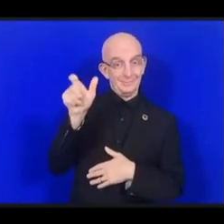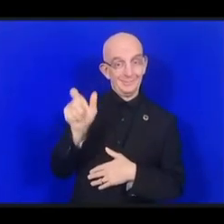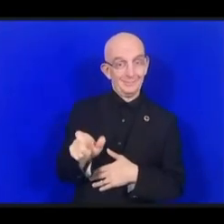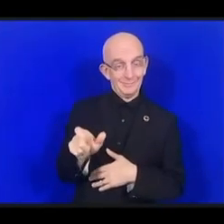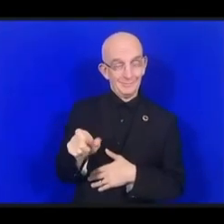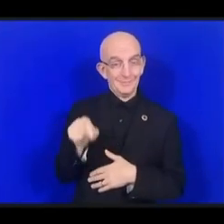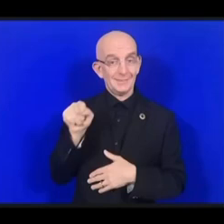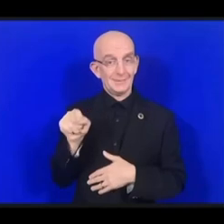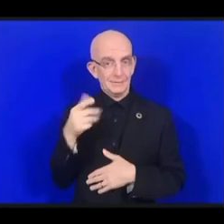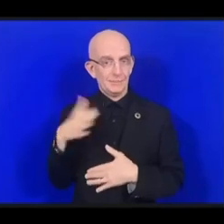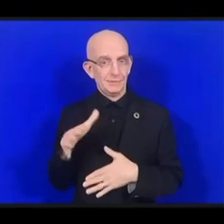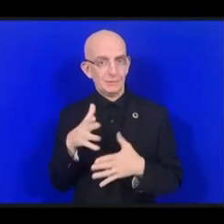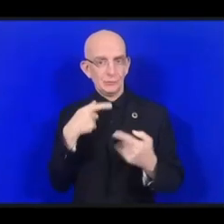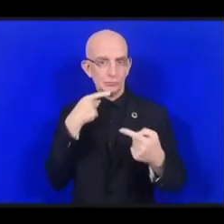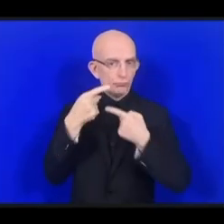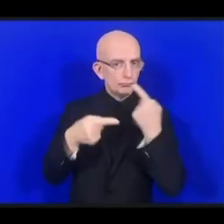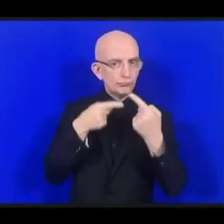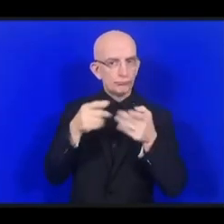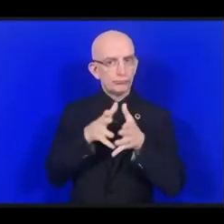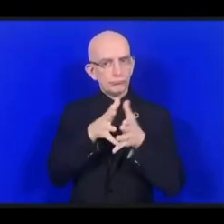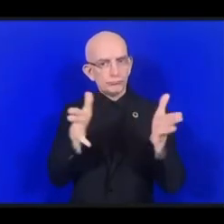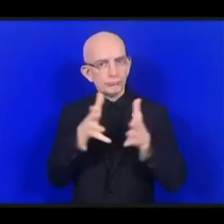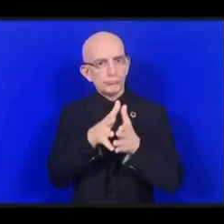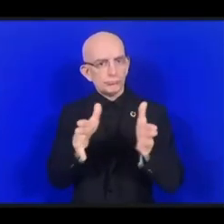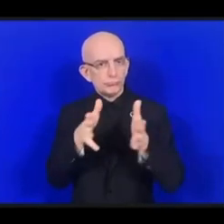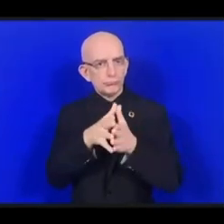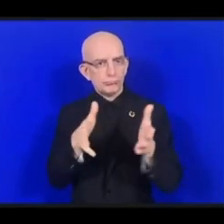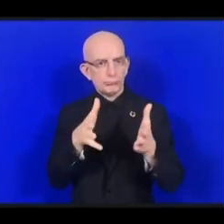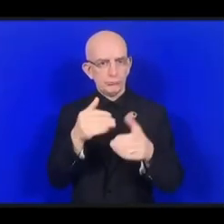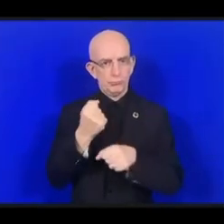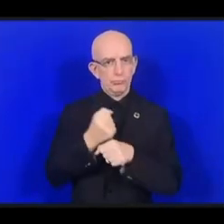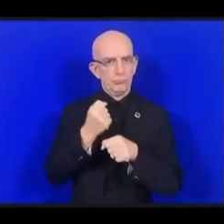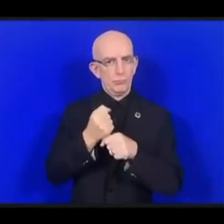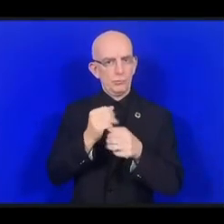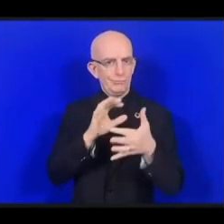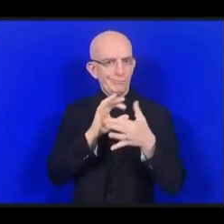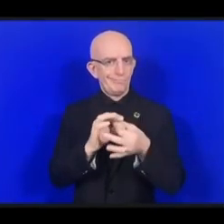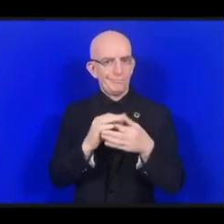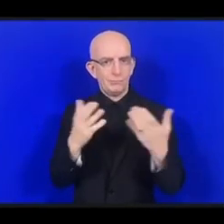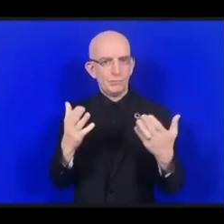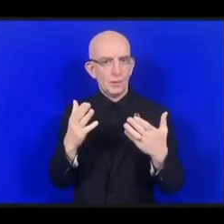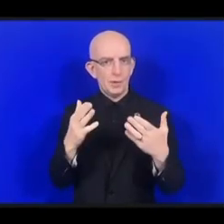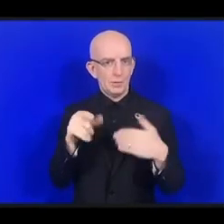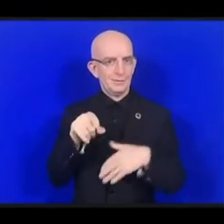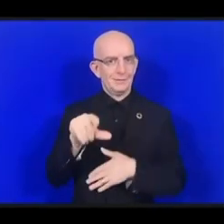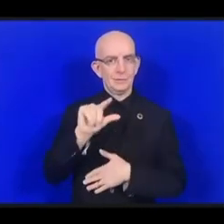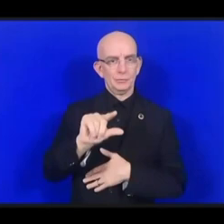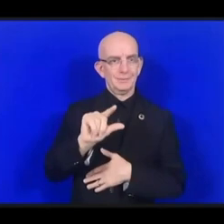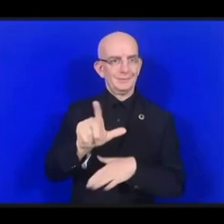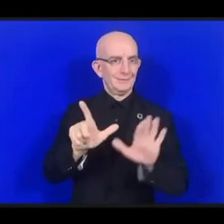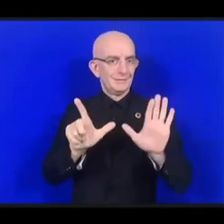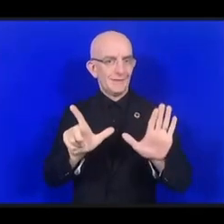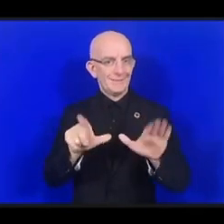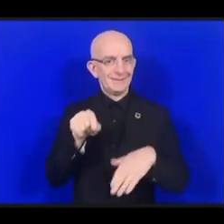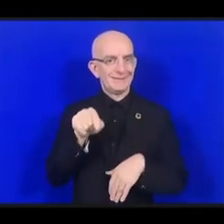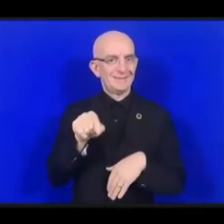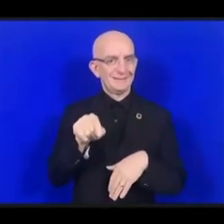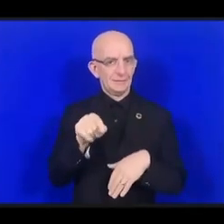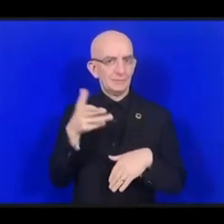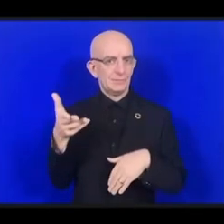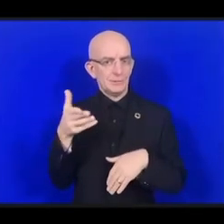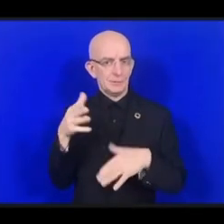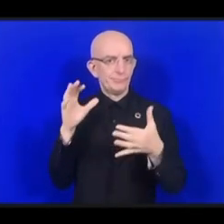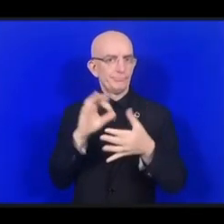た広島AIプロセスに関してですそして特に